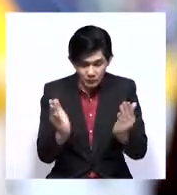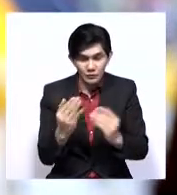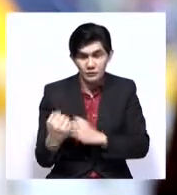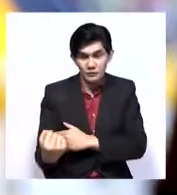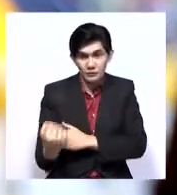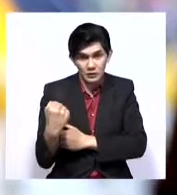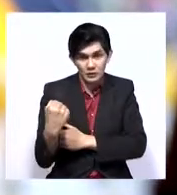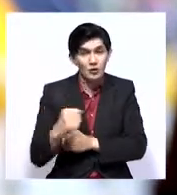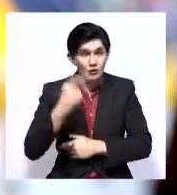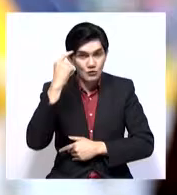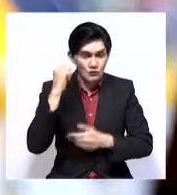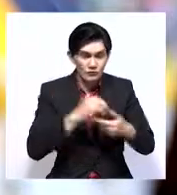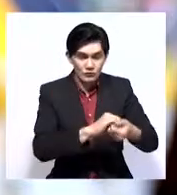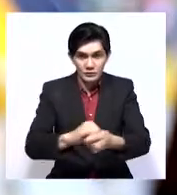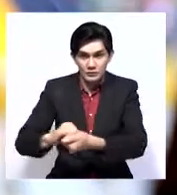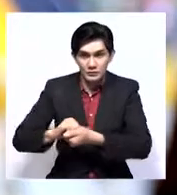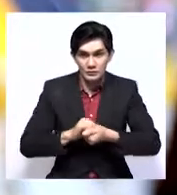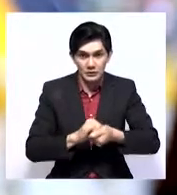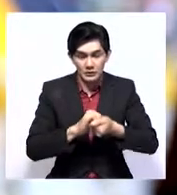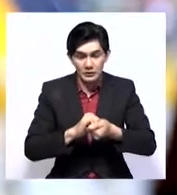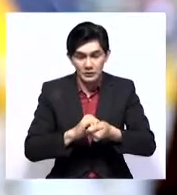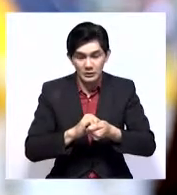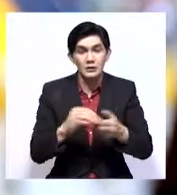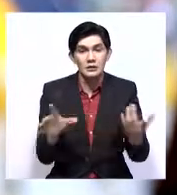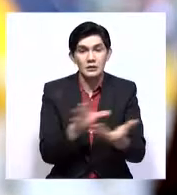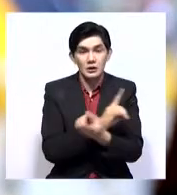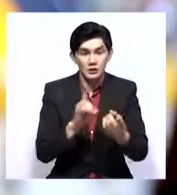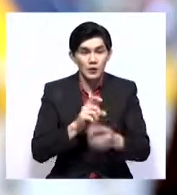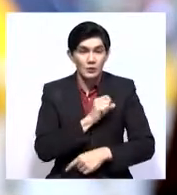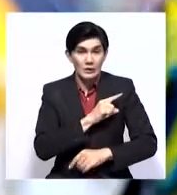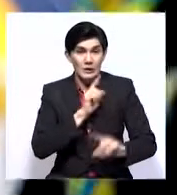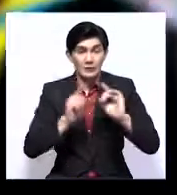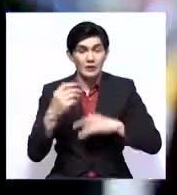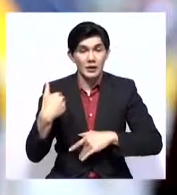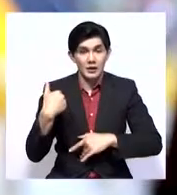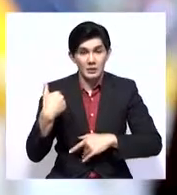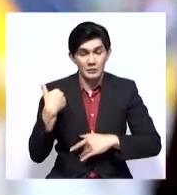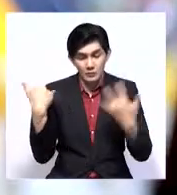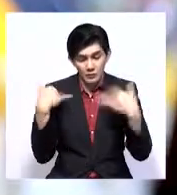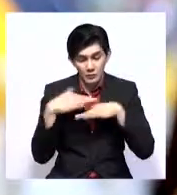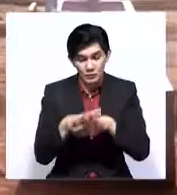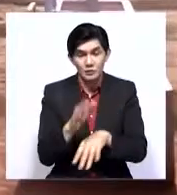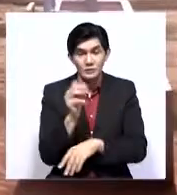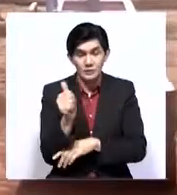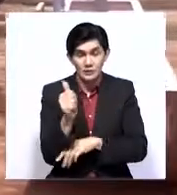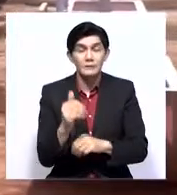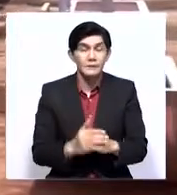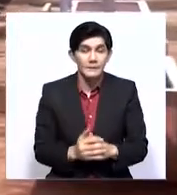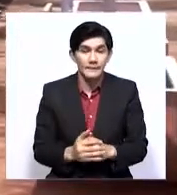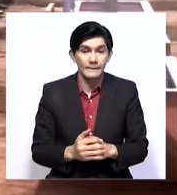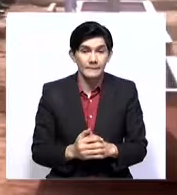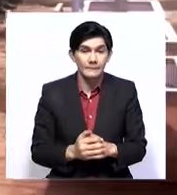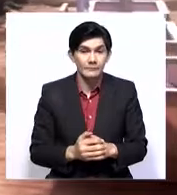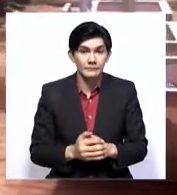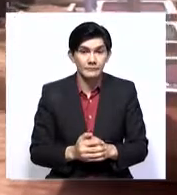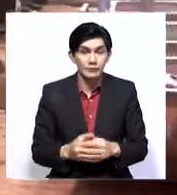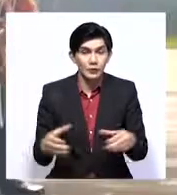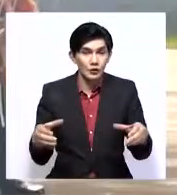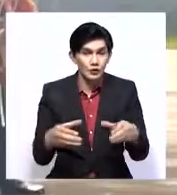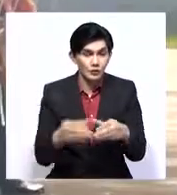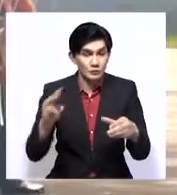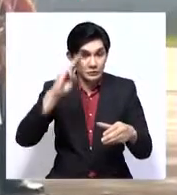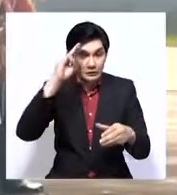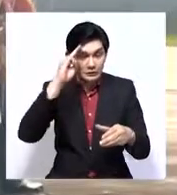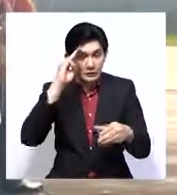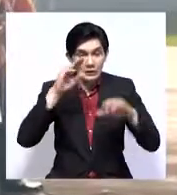ความมั่นคงรู้รักสามัคคีอยู่ในสังคมวัฒนธรรมของจังหวัดชายแดนภาคใต้ครับ การชุมนุมลูกเสือในครั้ง